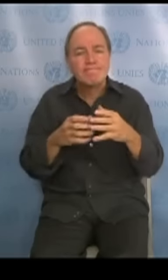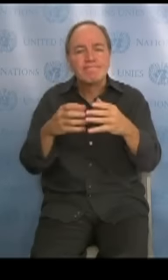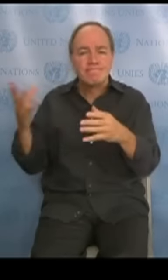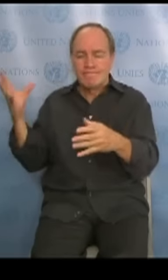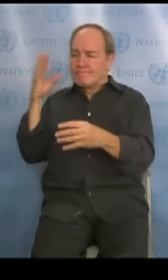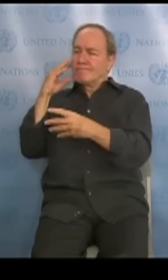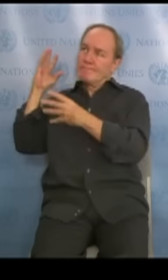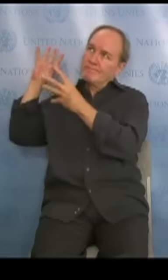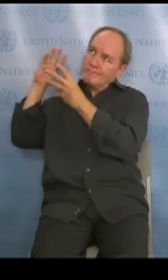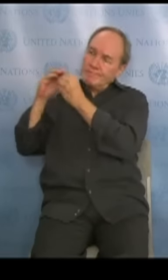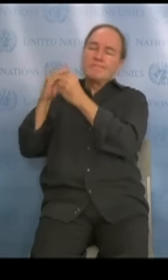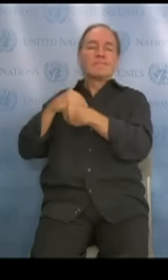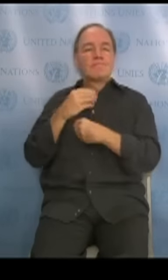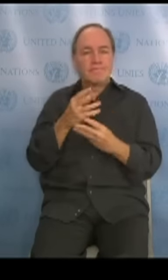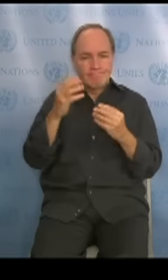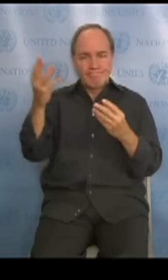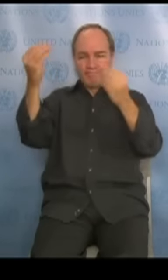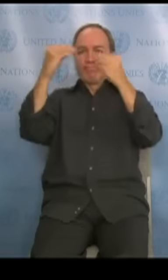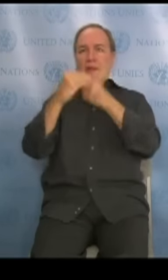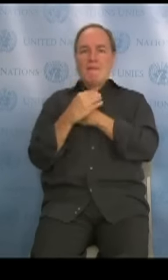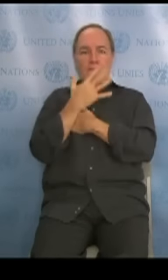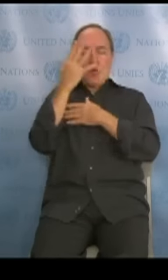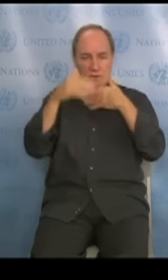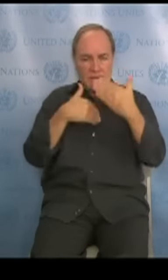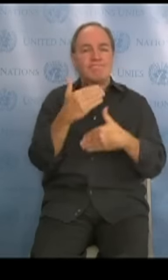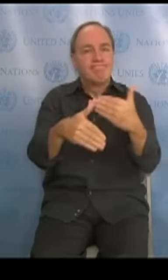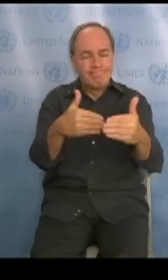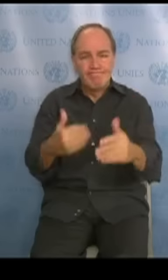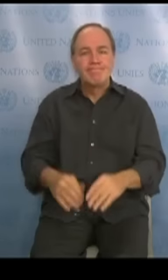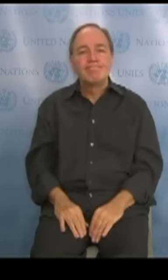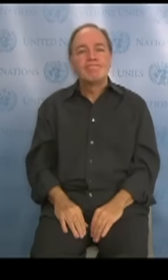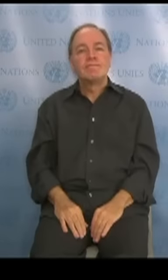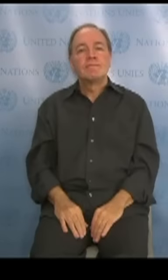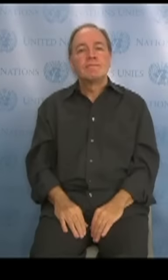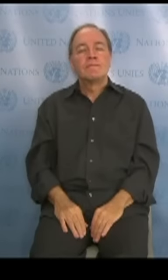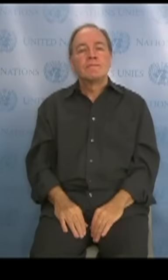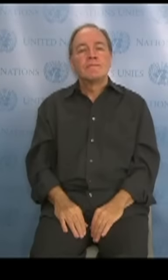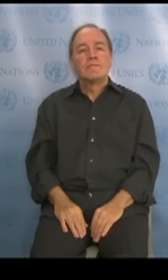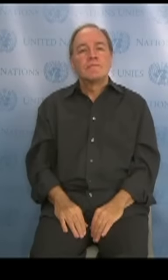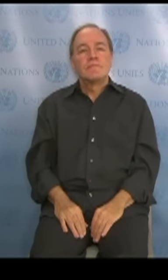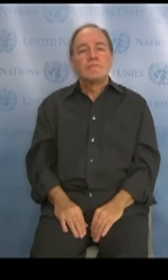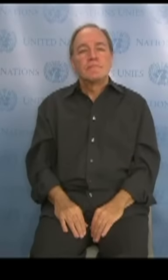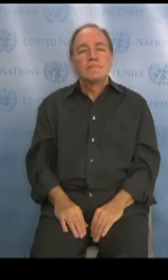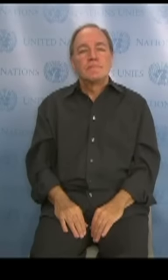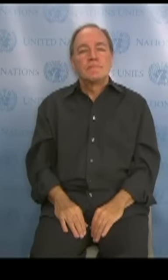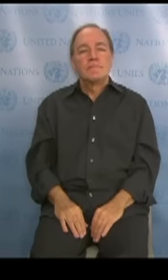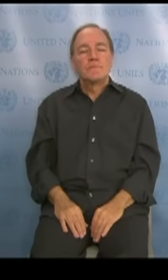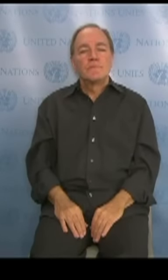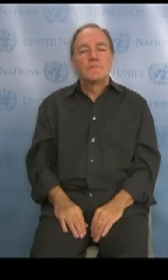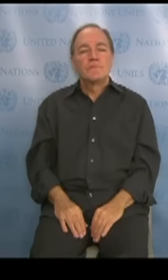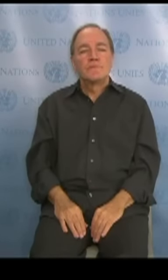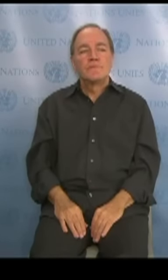exprimer toute ma gratitude à notre organisation commune pour avoir associé mon pays, le